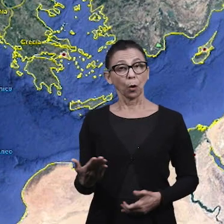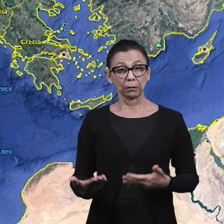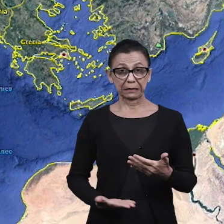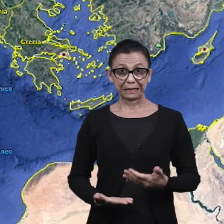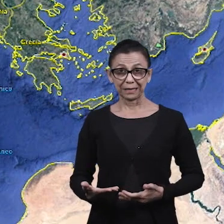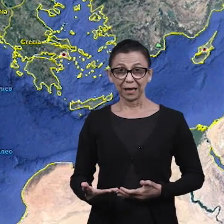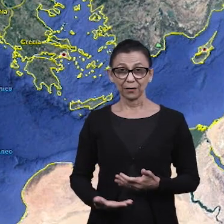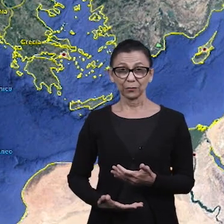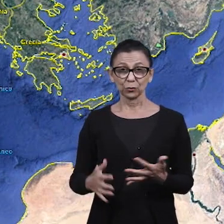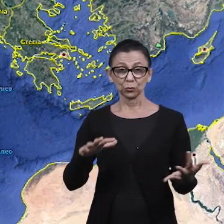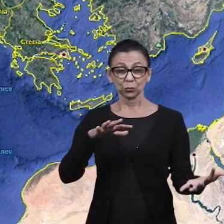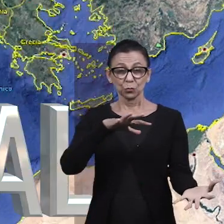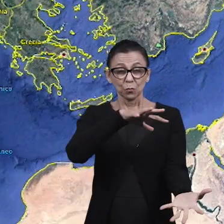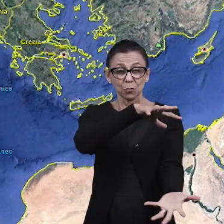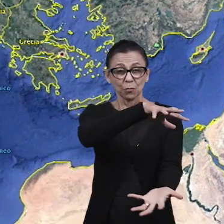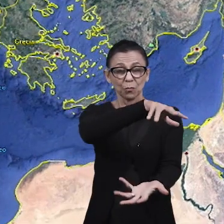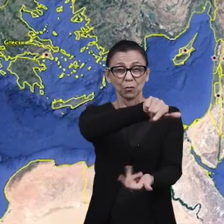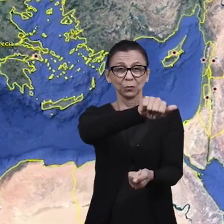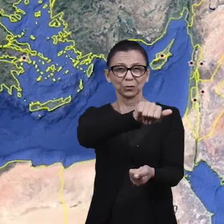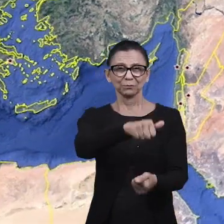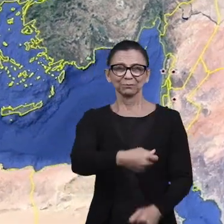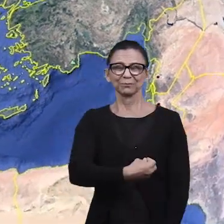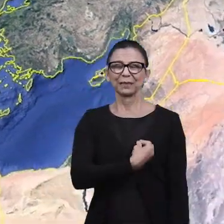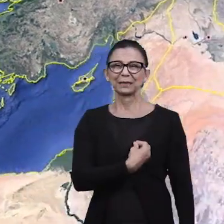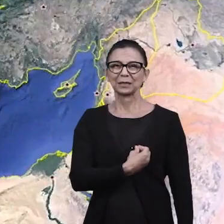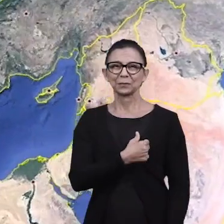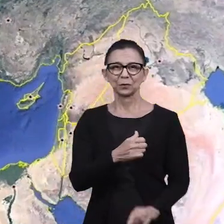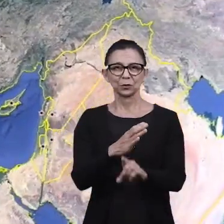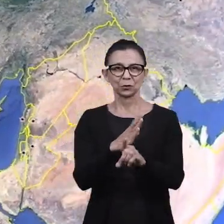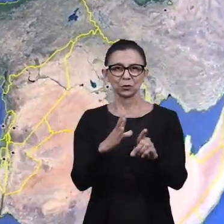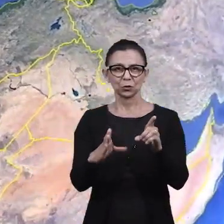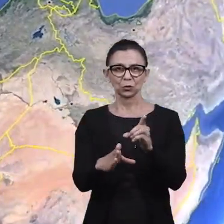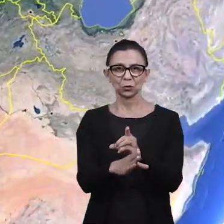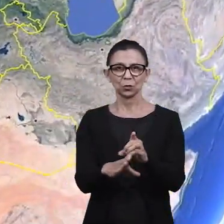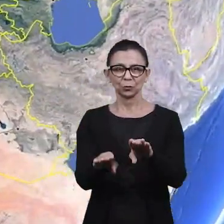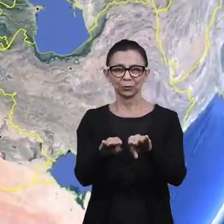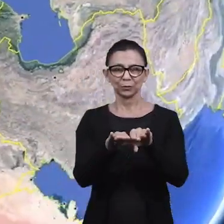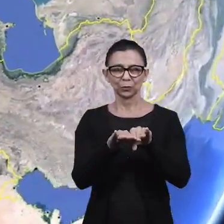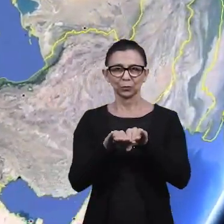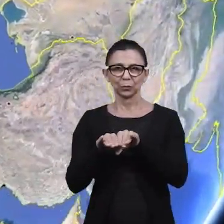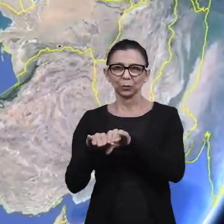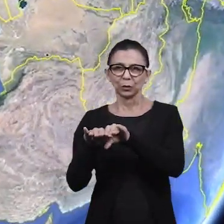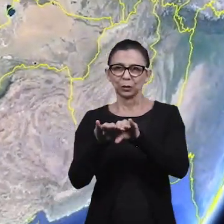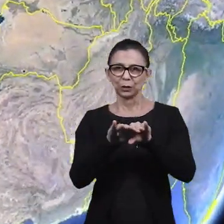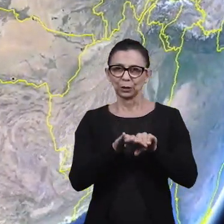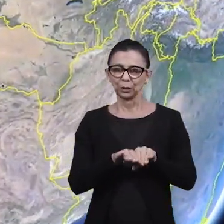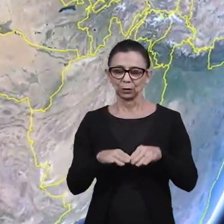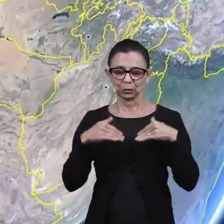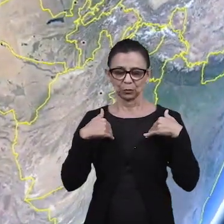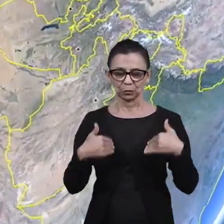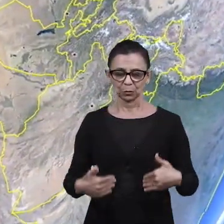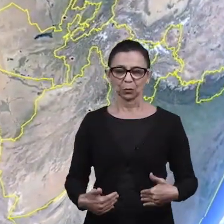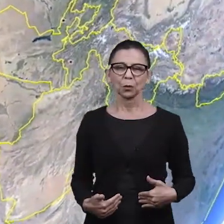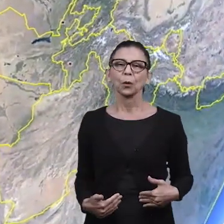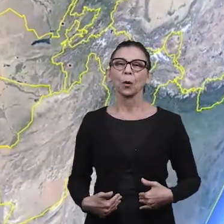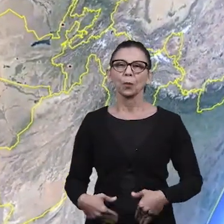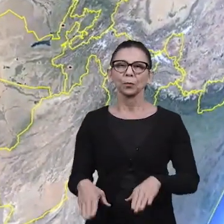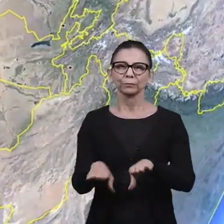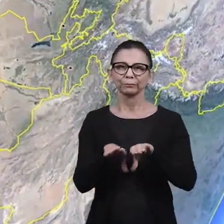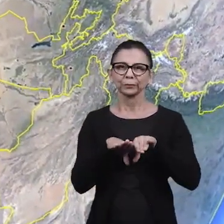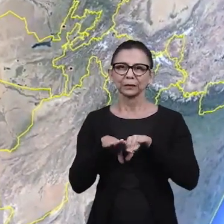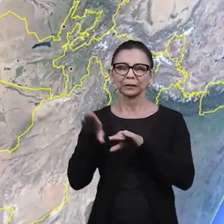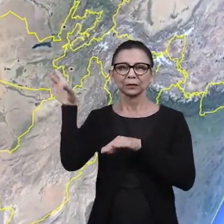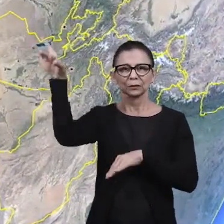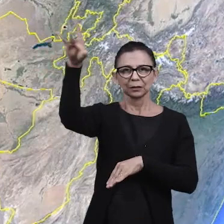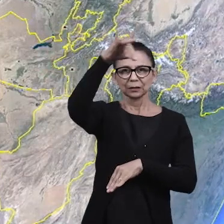Des frères et sœurs de toutes les parties du monde participent d'un même culte, ensemble et dans un même corps et dans un même